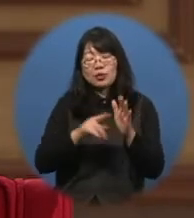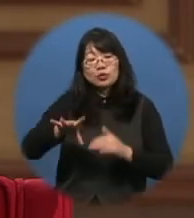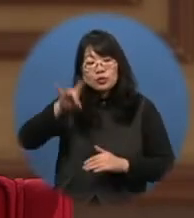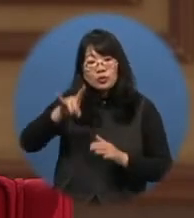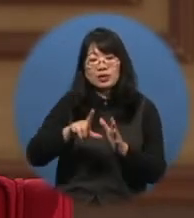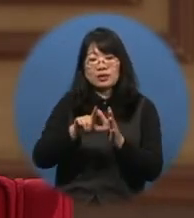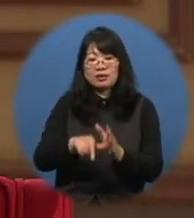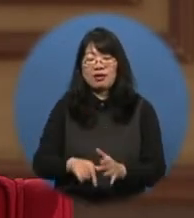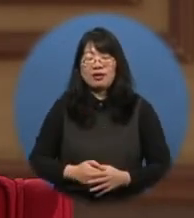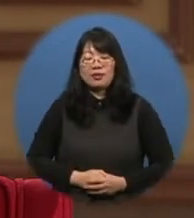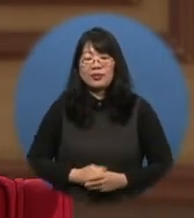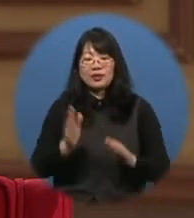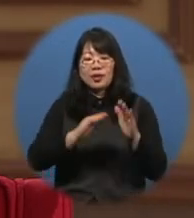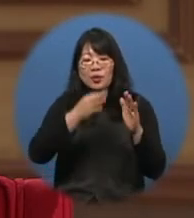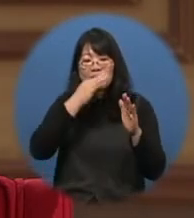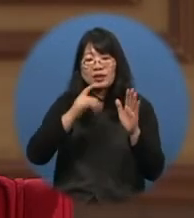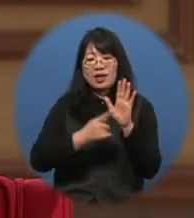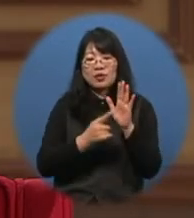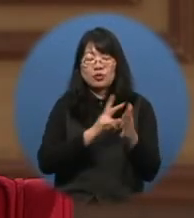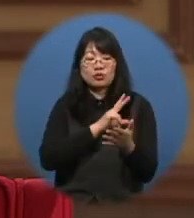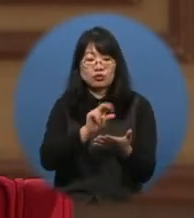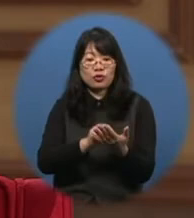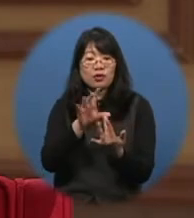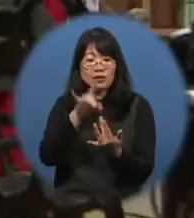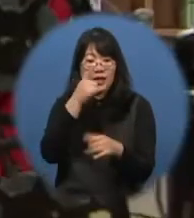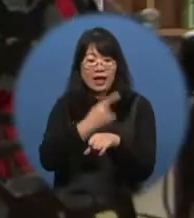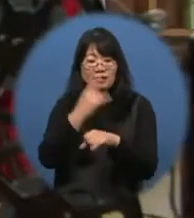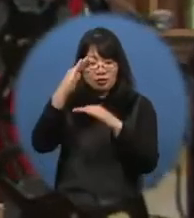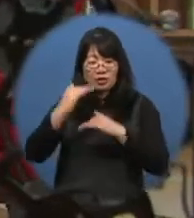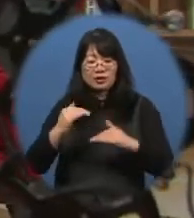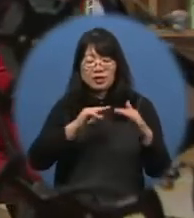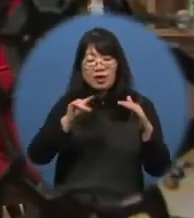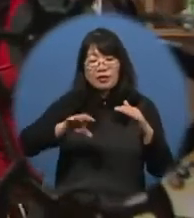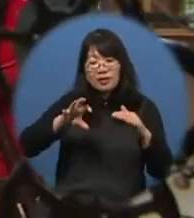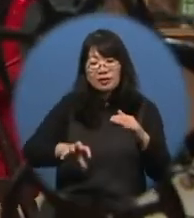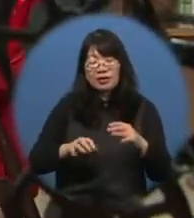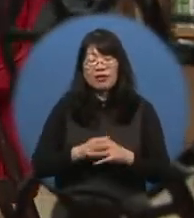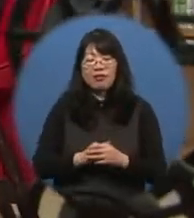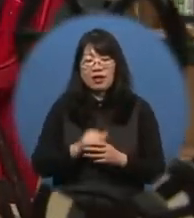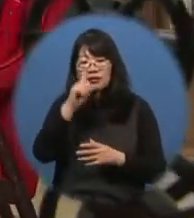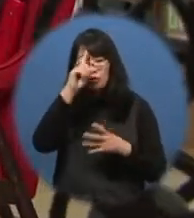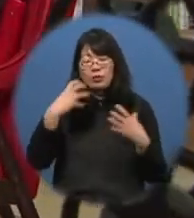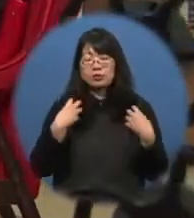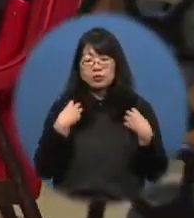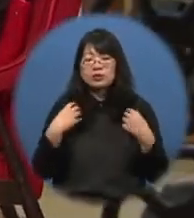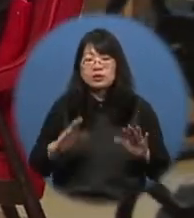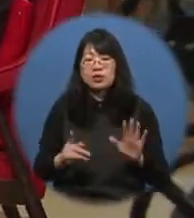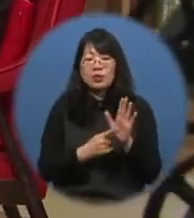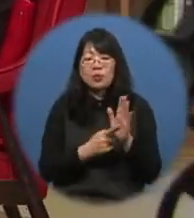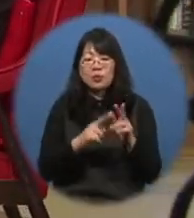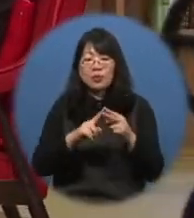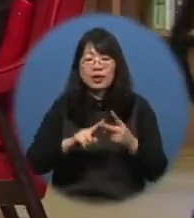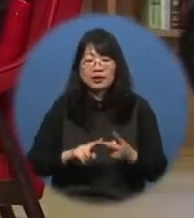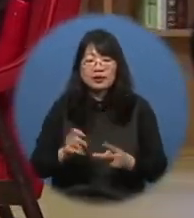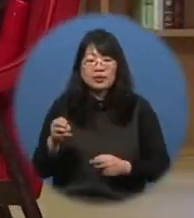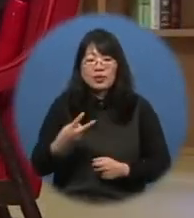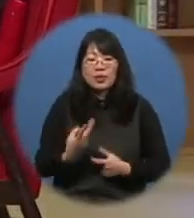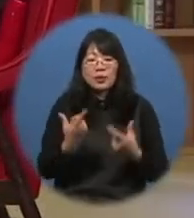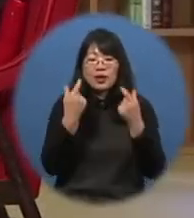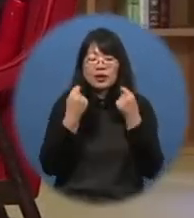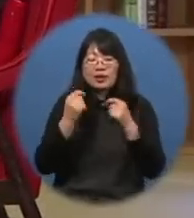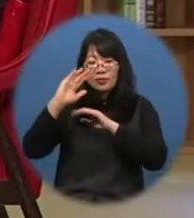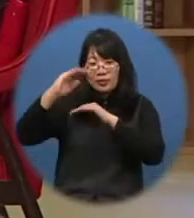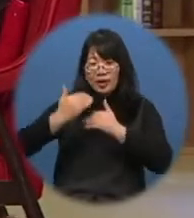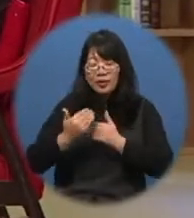초기에는 그 공익광고 주제를 선택하는 과정에서 정부의 이제 홍보라든가 그런